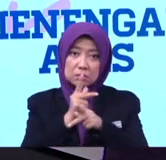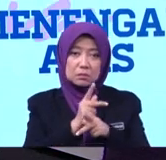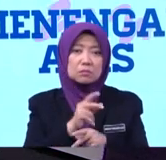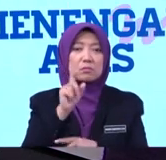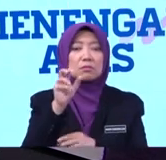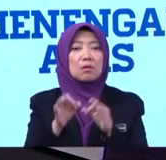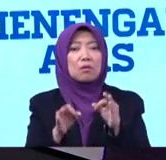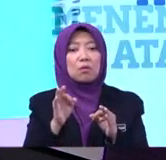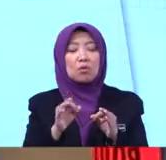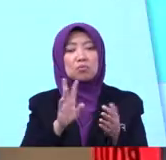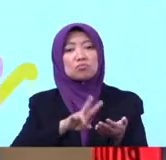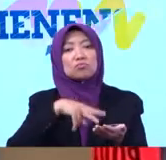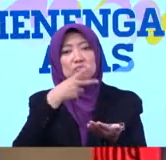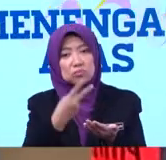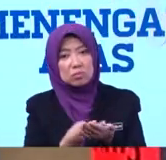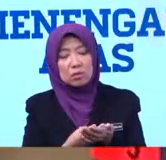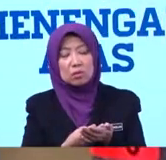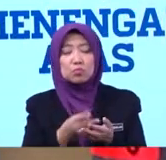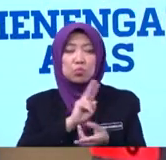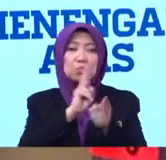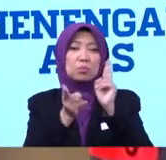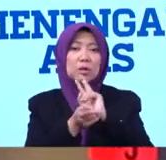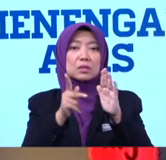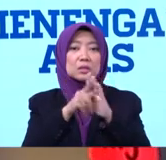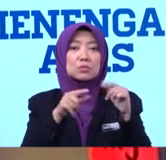mungkin aku mengganggu keputusan eksperimen